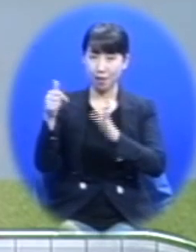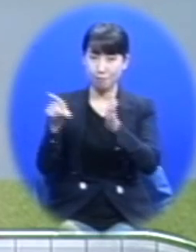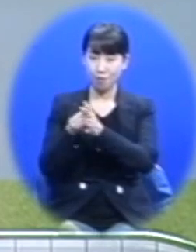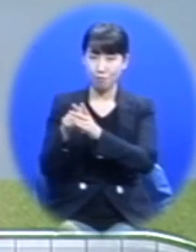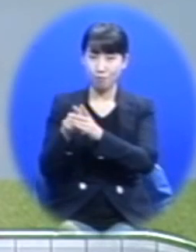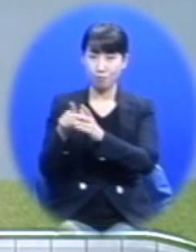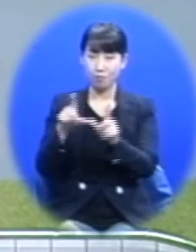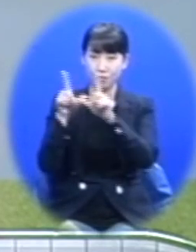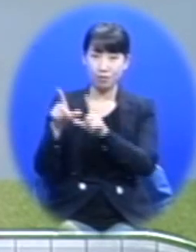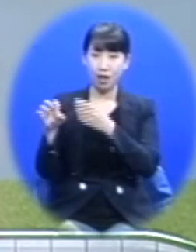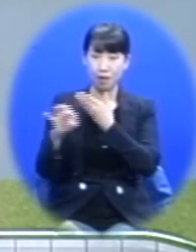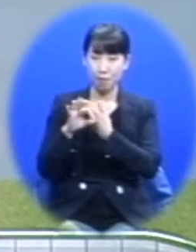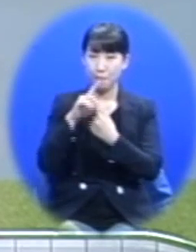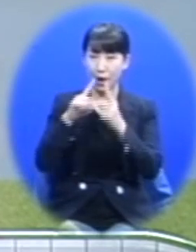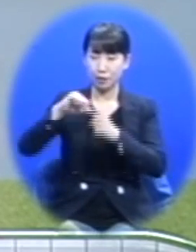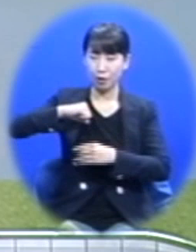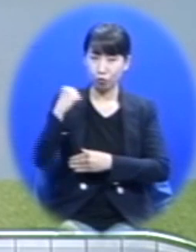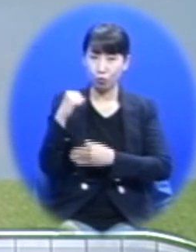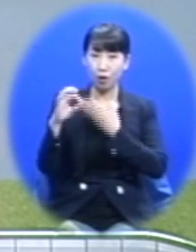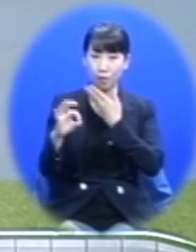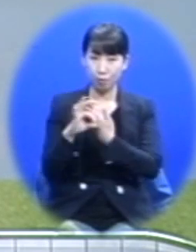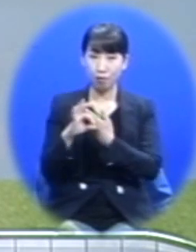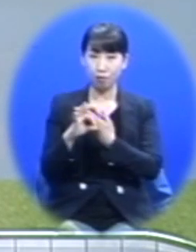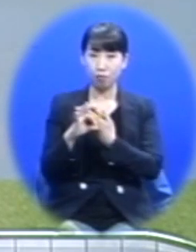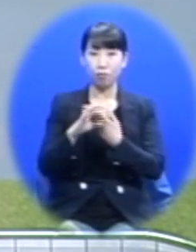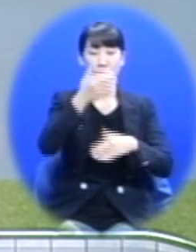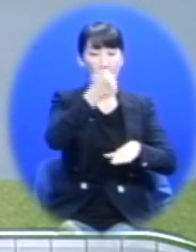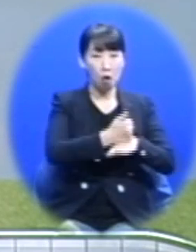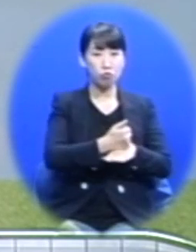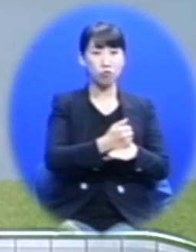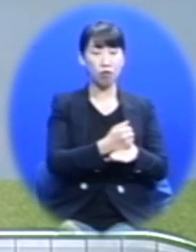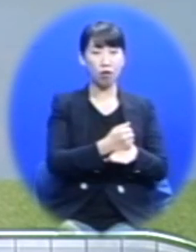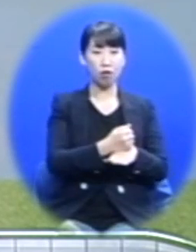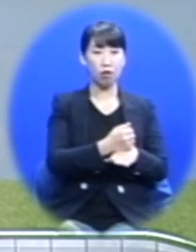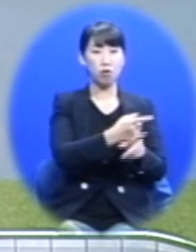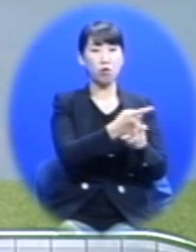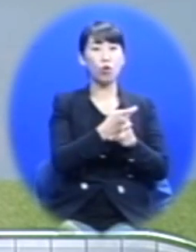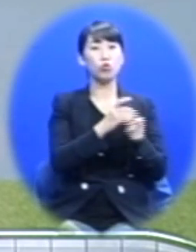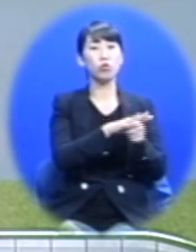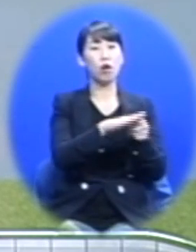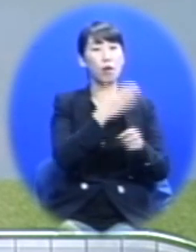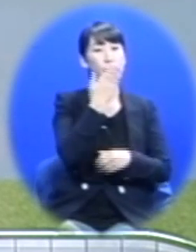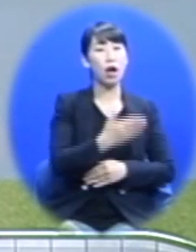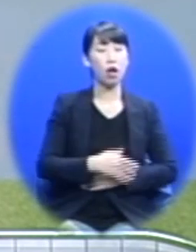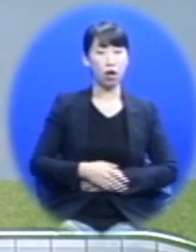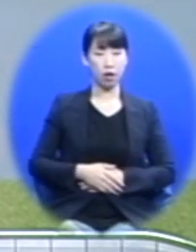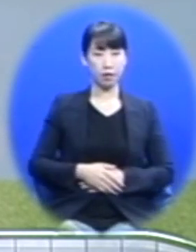의지하고 주님의 말씀에만 순종해 나가게 되면 우리가 전에 할 수 없었던 역사들이 일어나요.